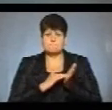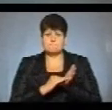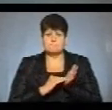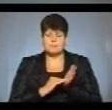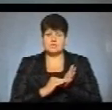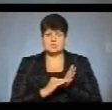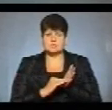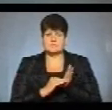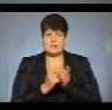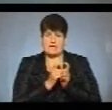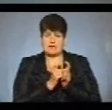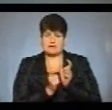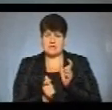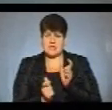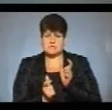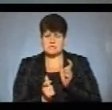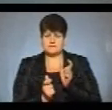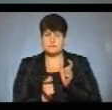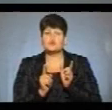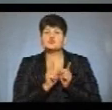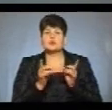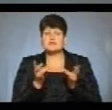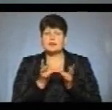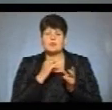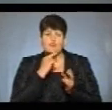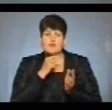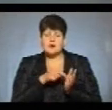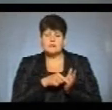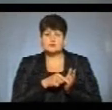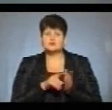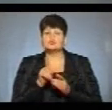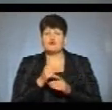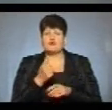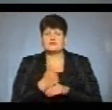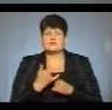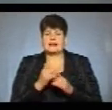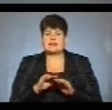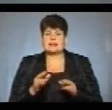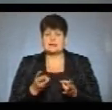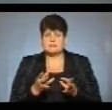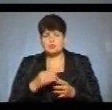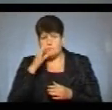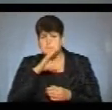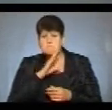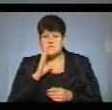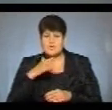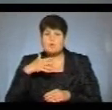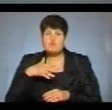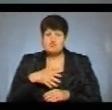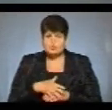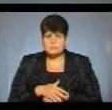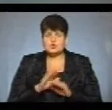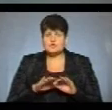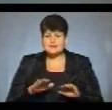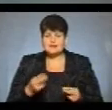на квитанціях, що треба звернути увагу, що нам головне для дітей треба. Щоб батьки розуміли, щоб діти